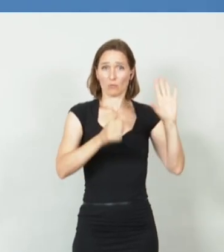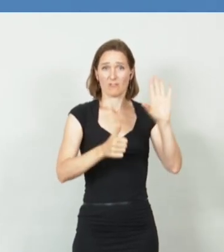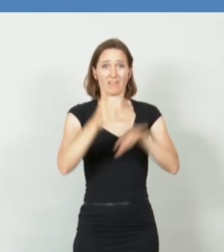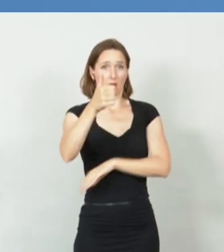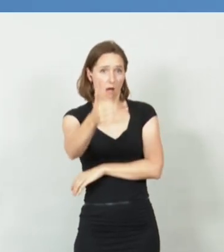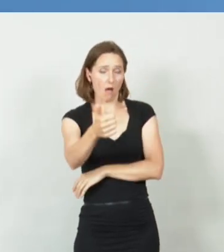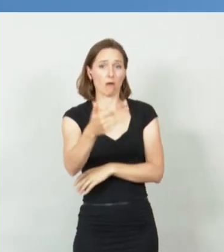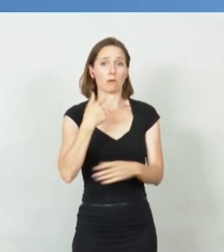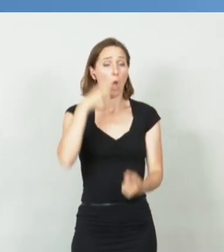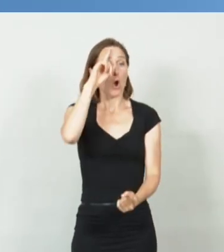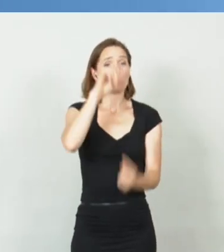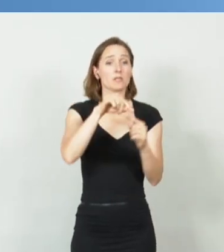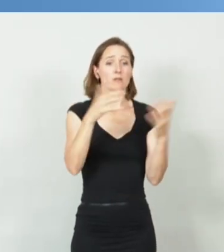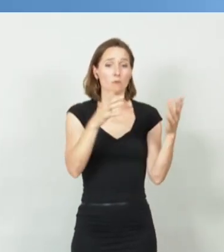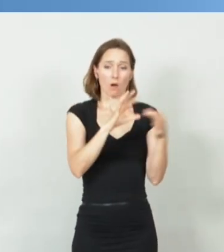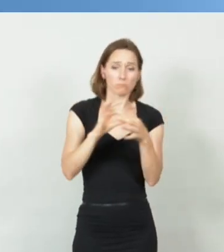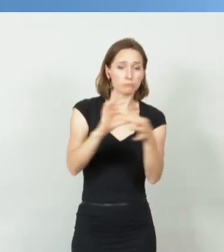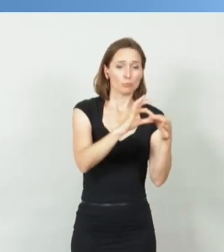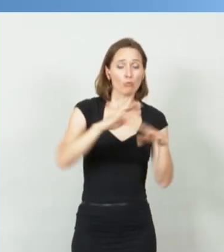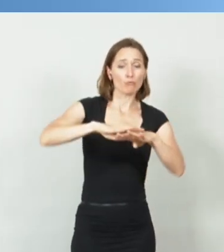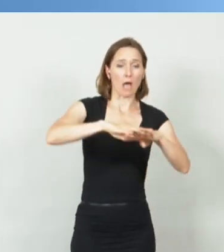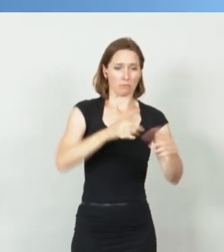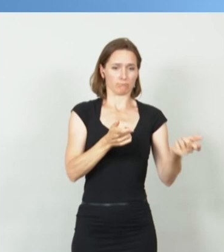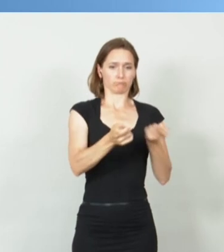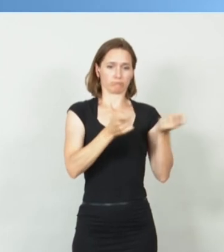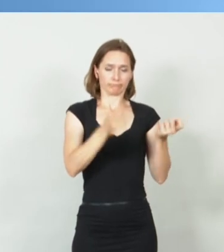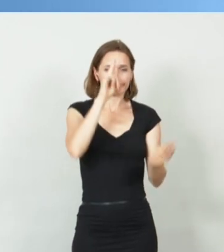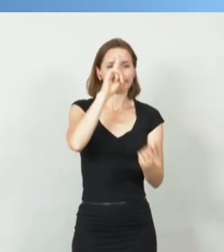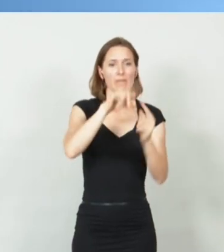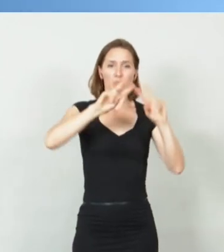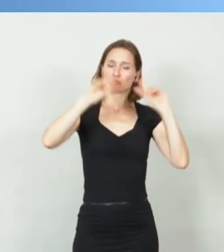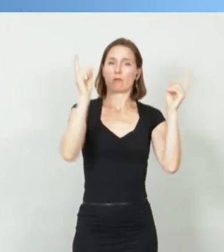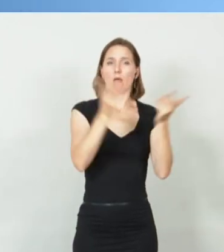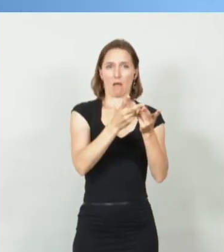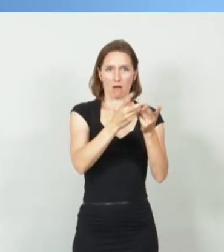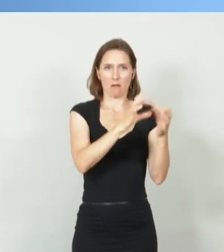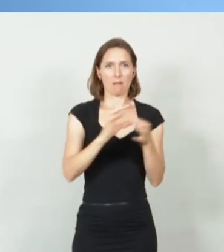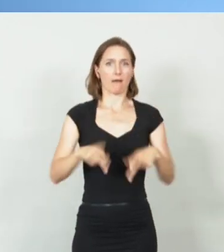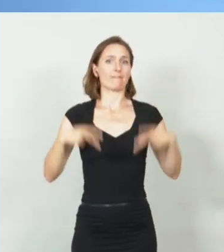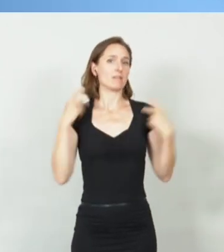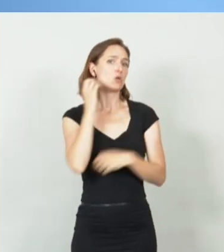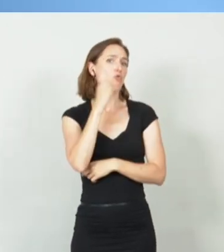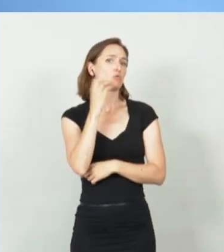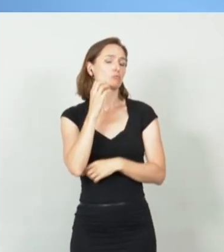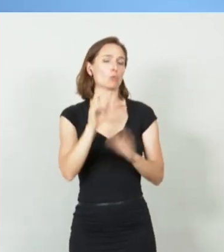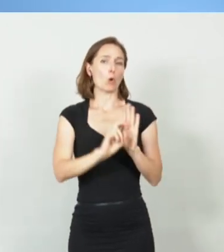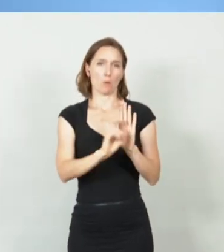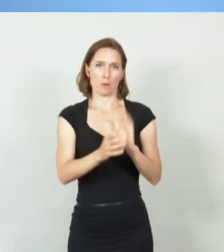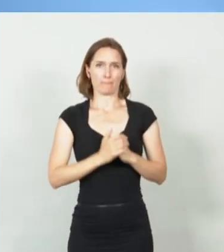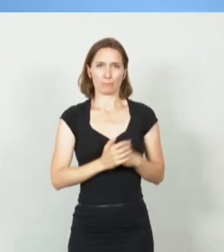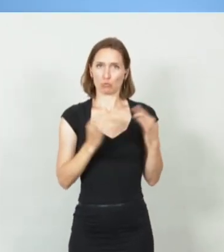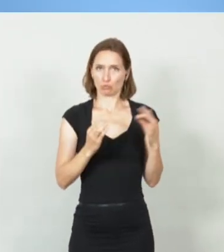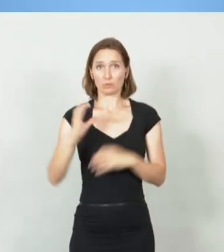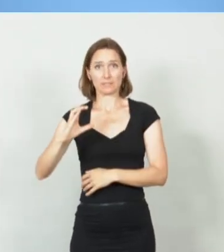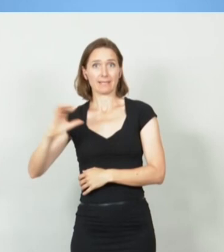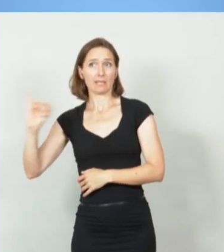et la concertation conduite par resident de quartier sur des sujets d'intérêt général concernant la vie à Grenoble ainsi les CCI ne sont pas des associations